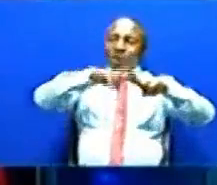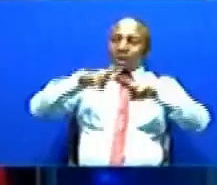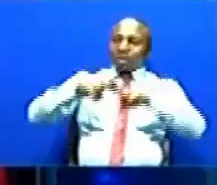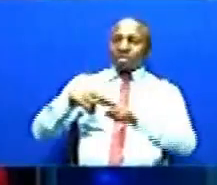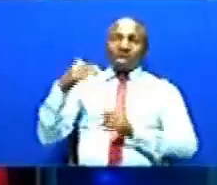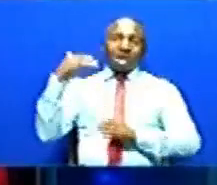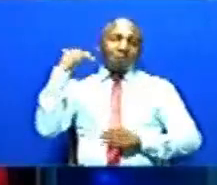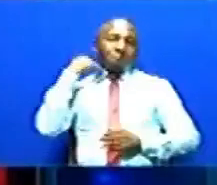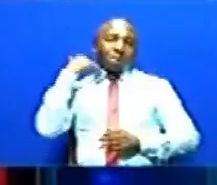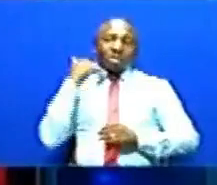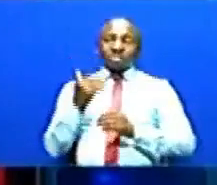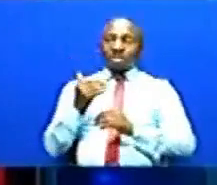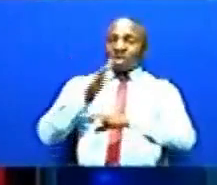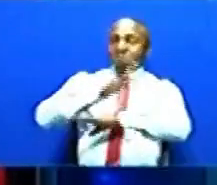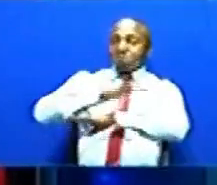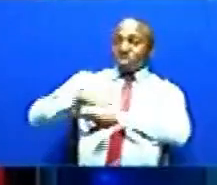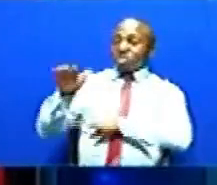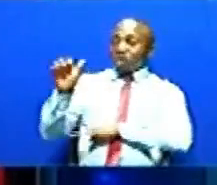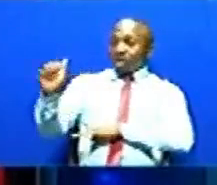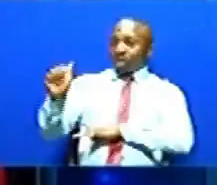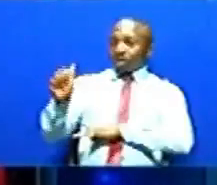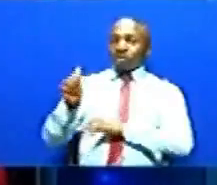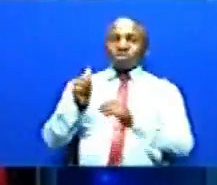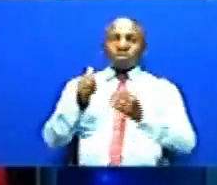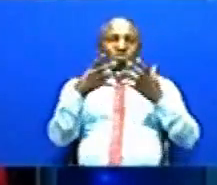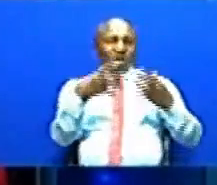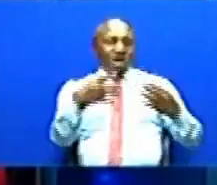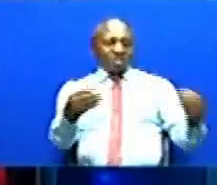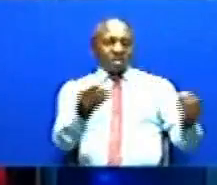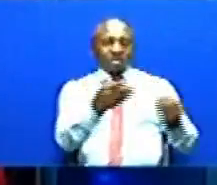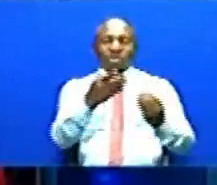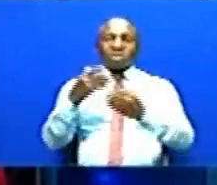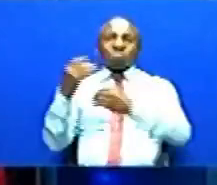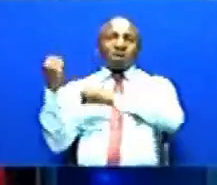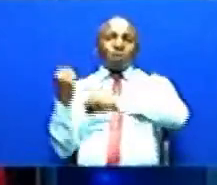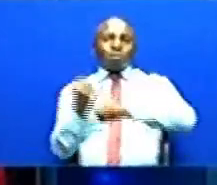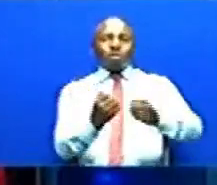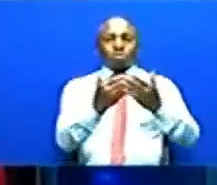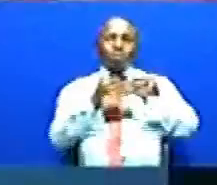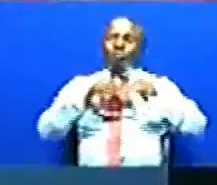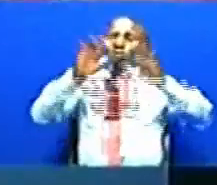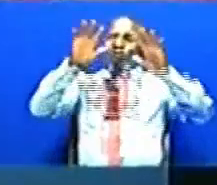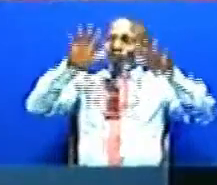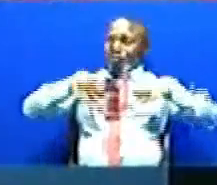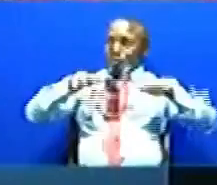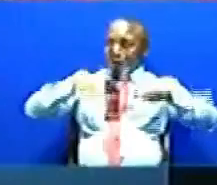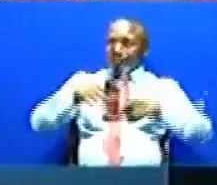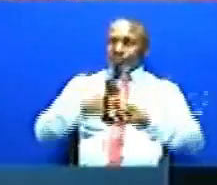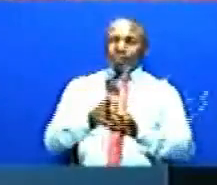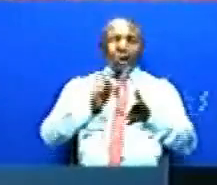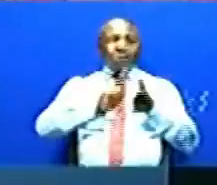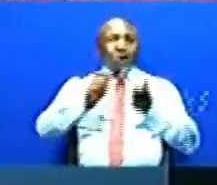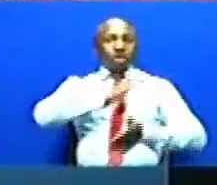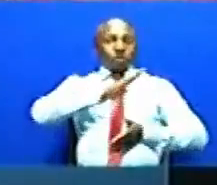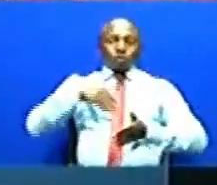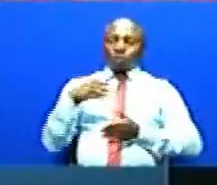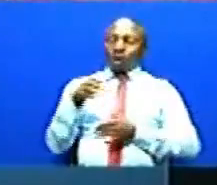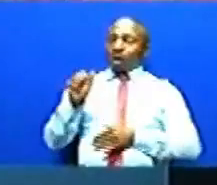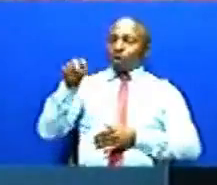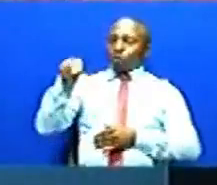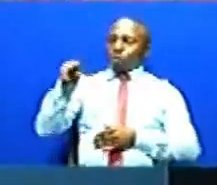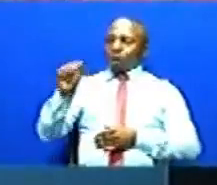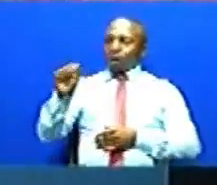makazi Mbezi Beach zimeathirika na nyingine kubomoka kutokana na mvua hizo. Mwandishi wetu Anuari Mkama